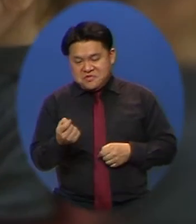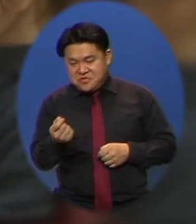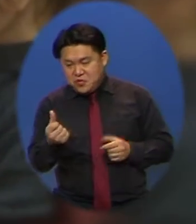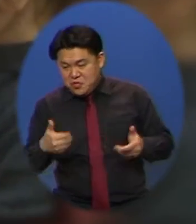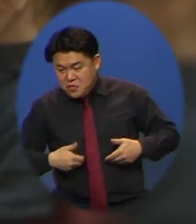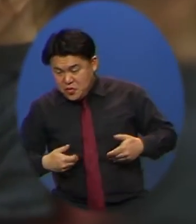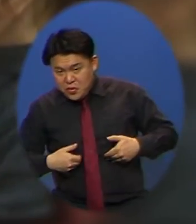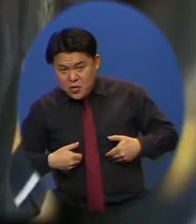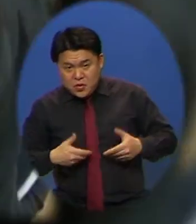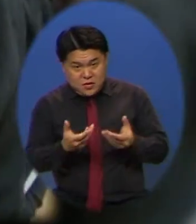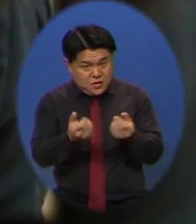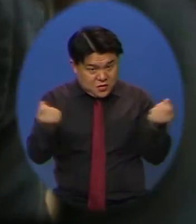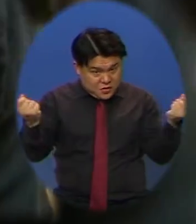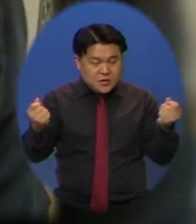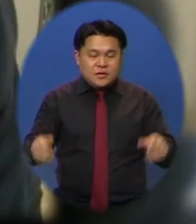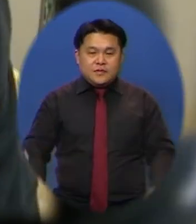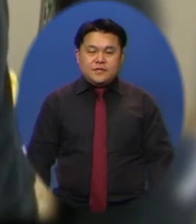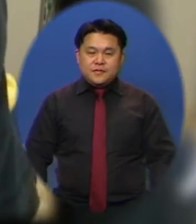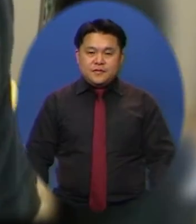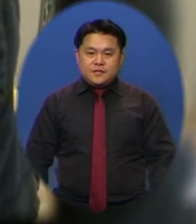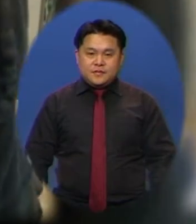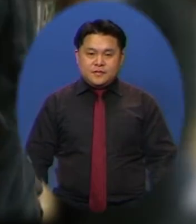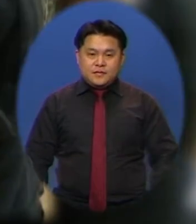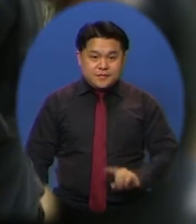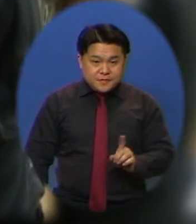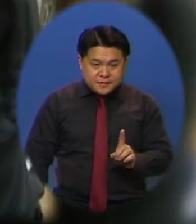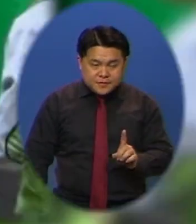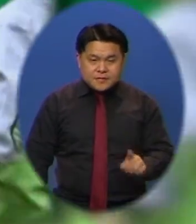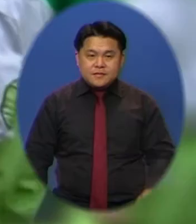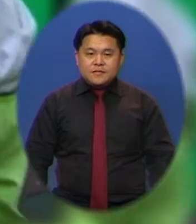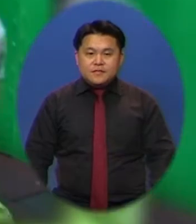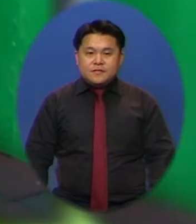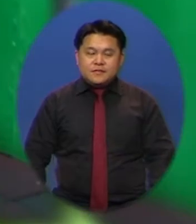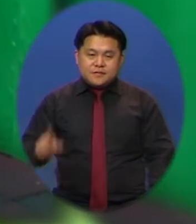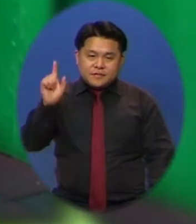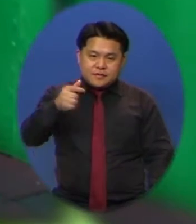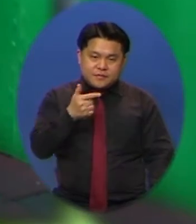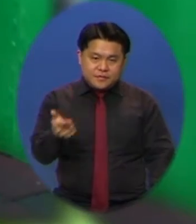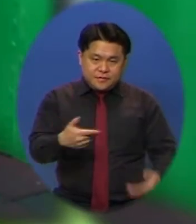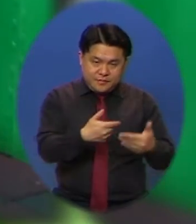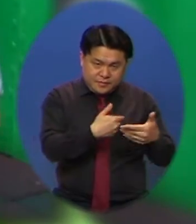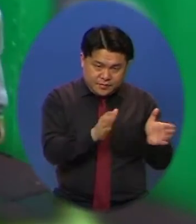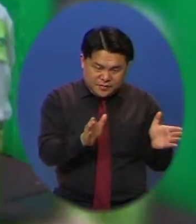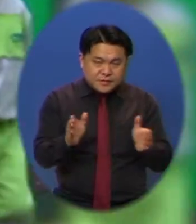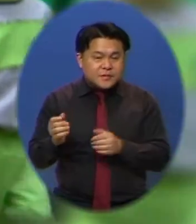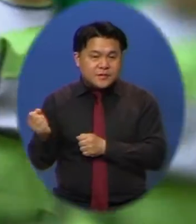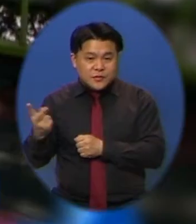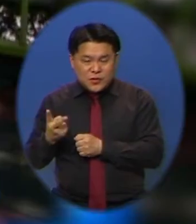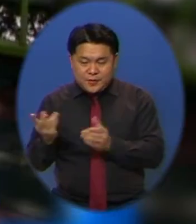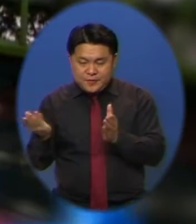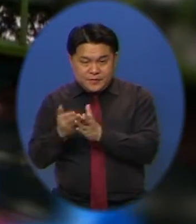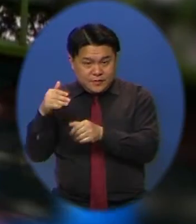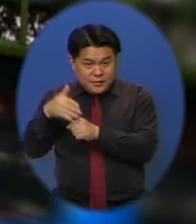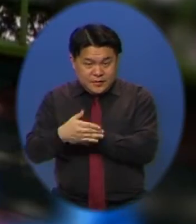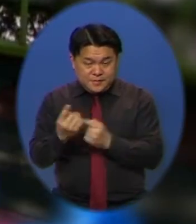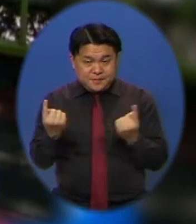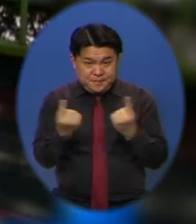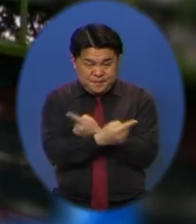필요하고 적게 필요한 그런 형태에 따라서 종일반과 맞춤반으로 변경을